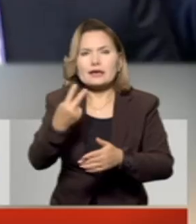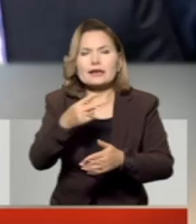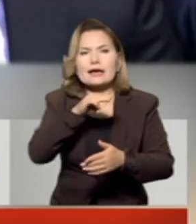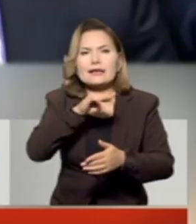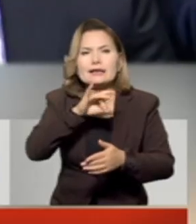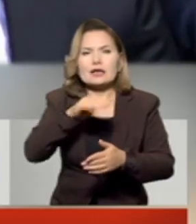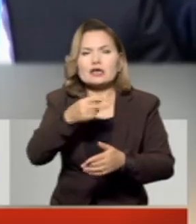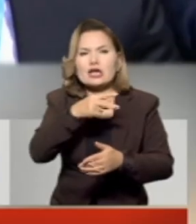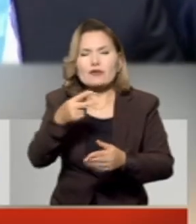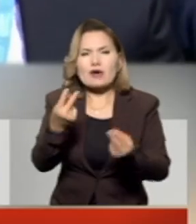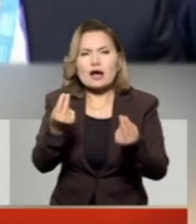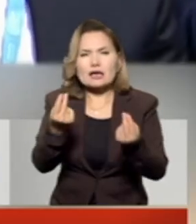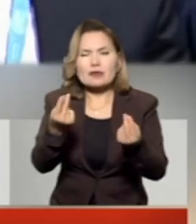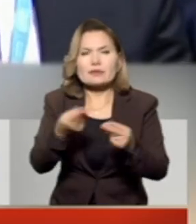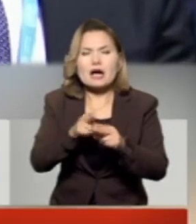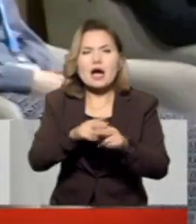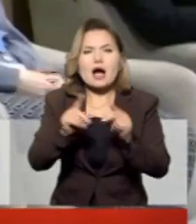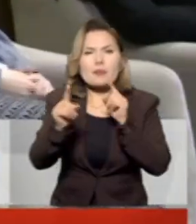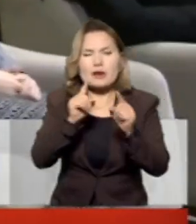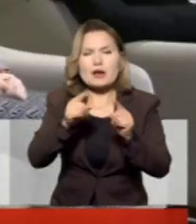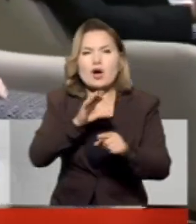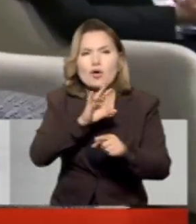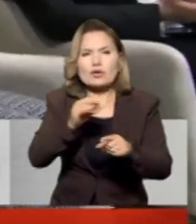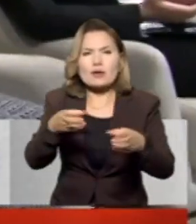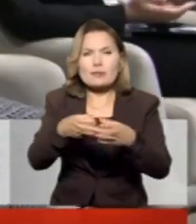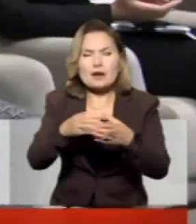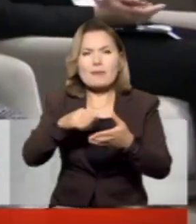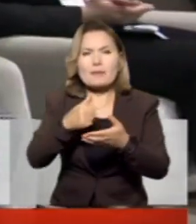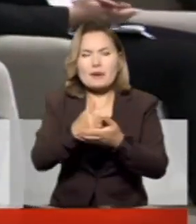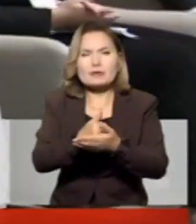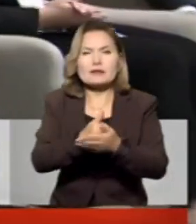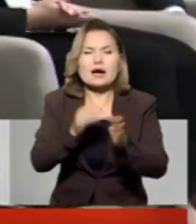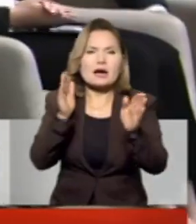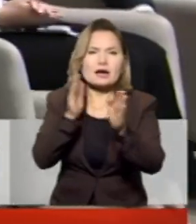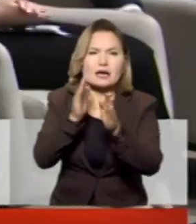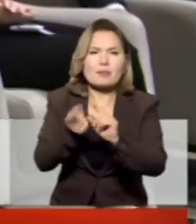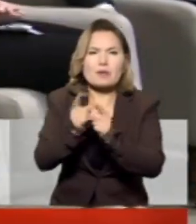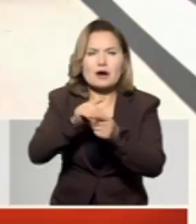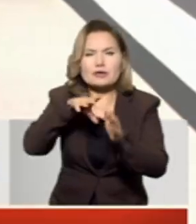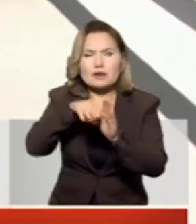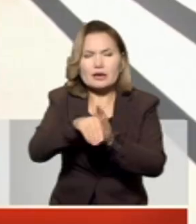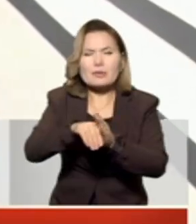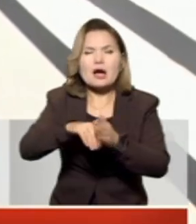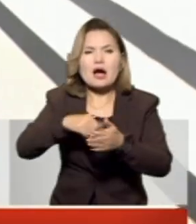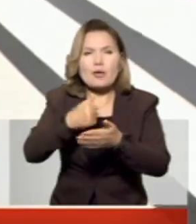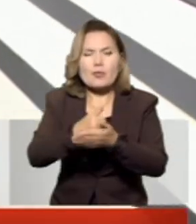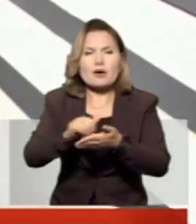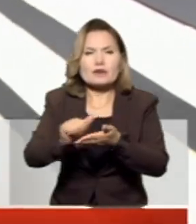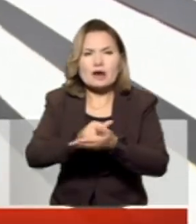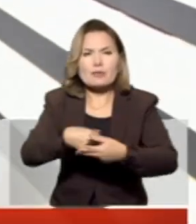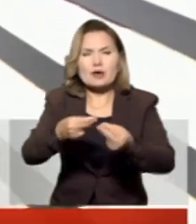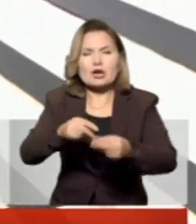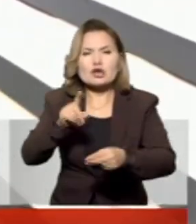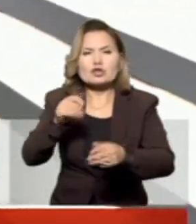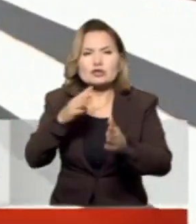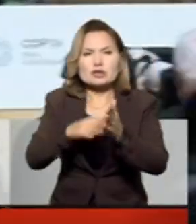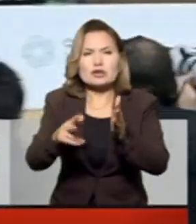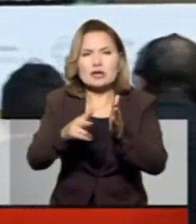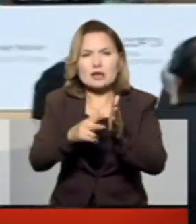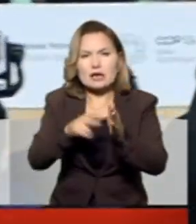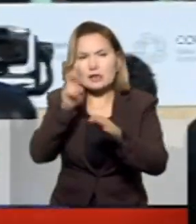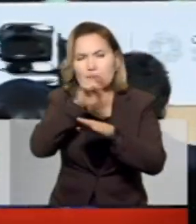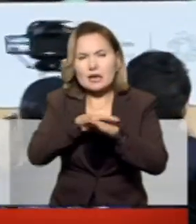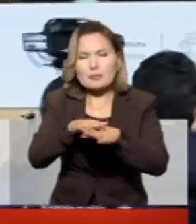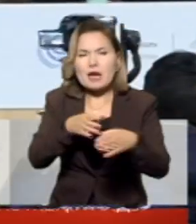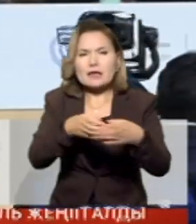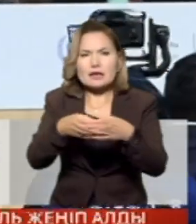триллион евро қажет. Конференцияға Біріккен ұлттар ұйымының климаттың өзгеру жөніндегі конвенциясына қол қойған 198